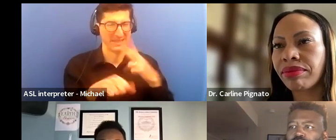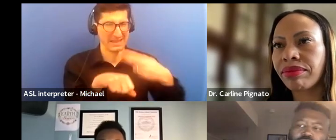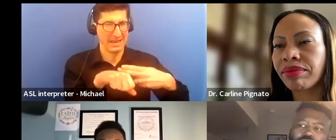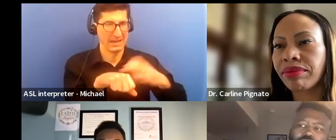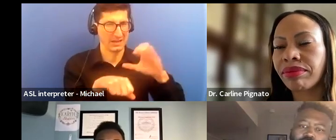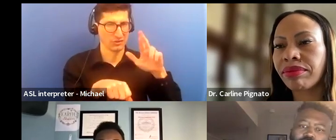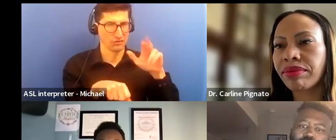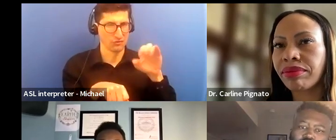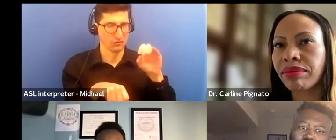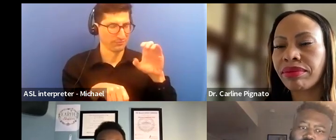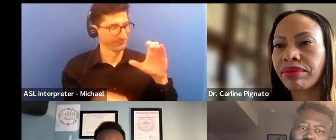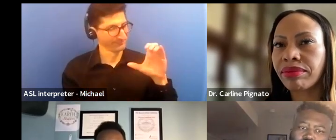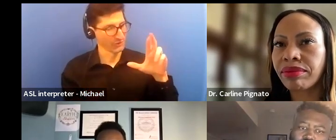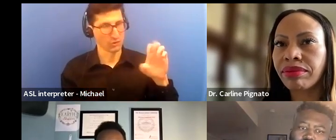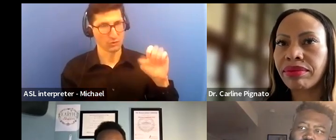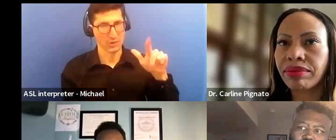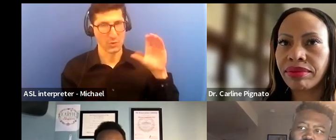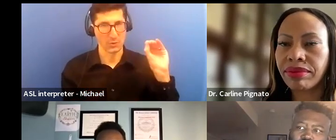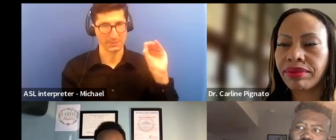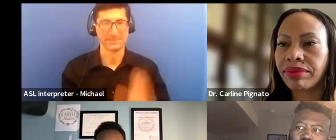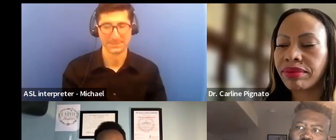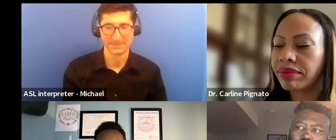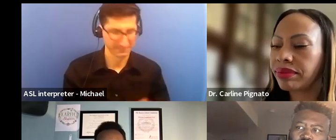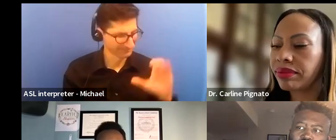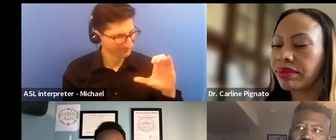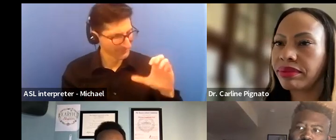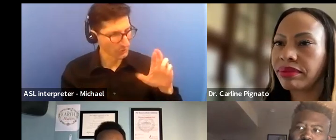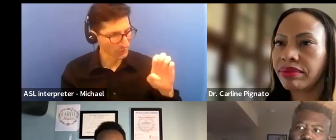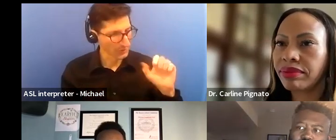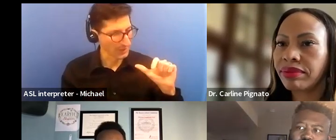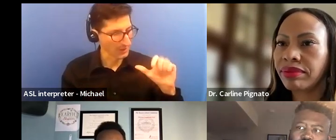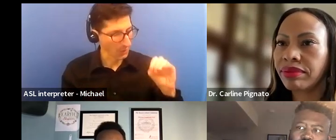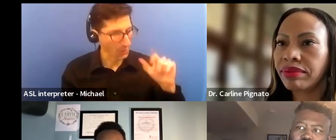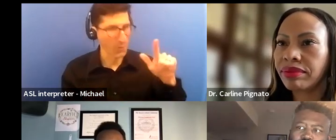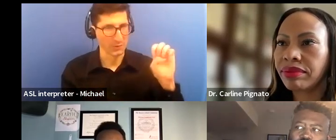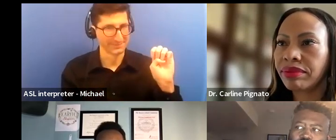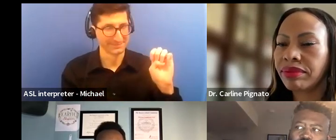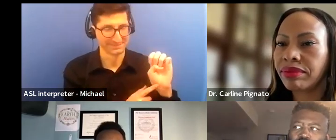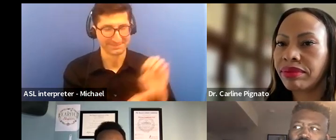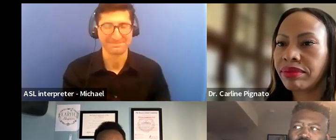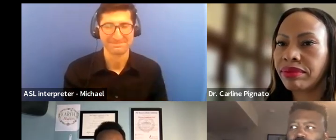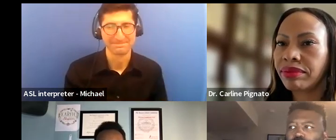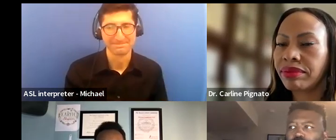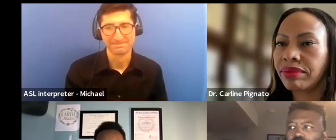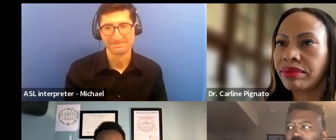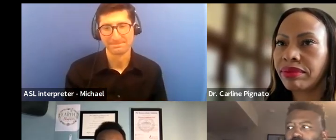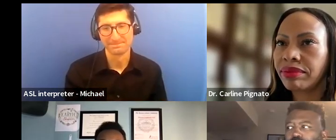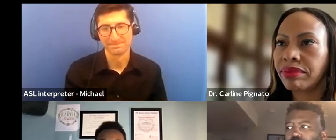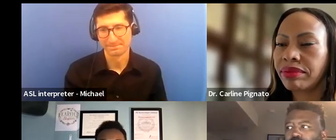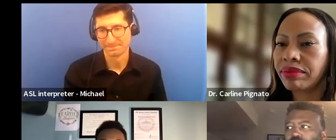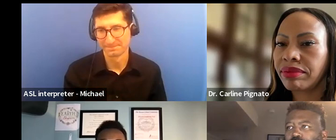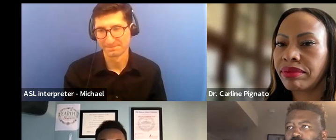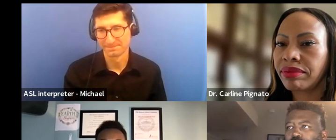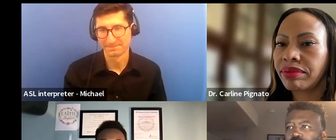que si vous besoin d'entrer dans la conversation, vous êtes capable de cliquer en bas écran là, ou après un globe et puis vous êtes capable